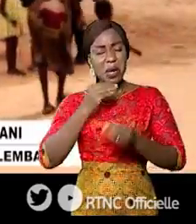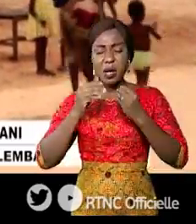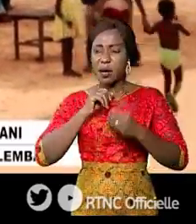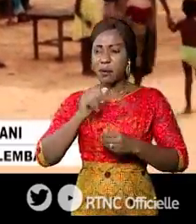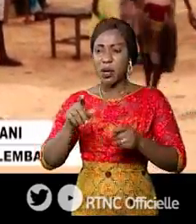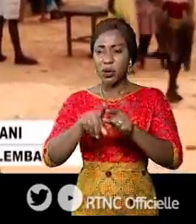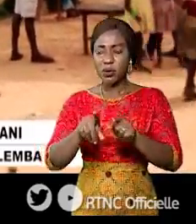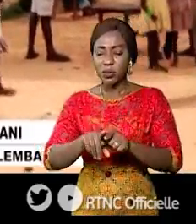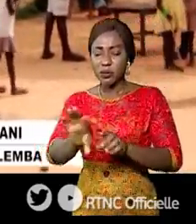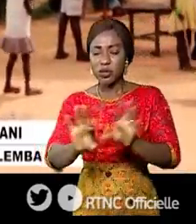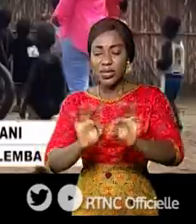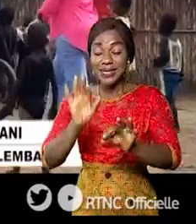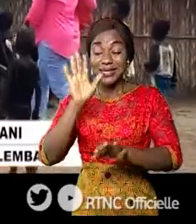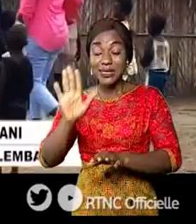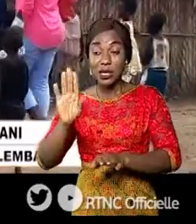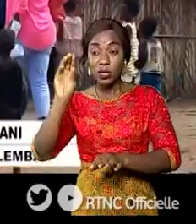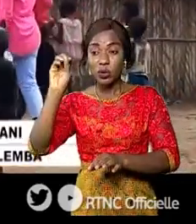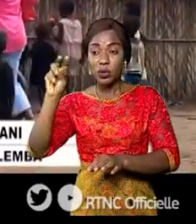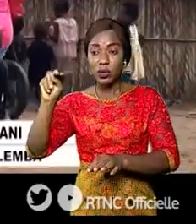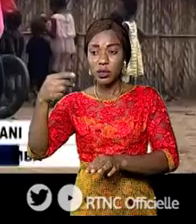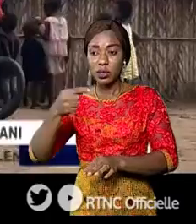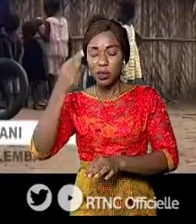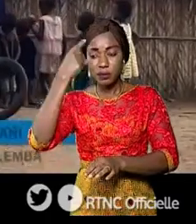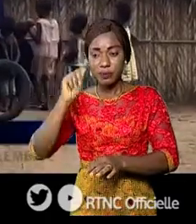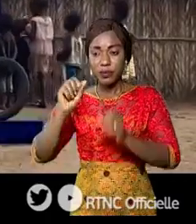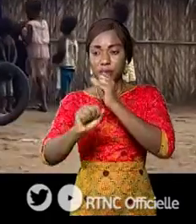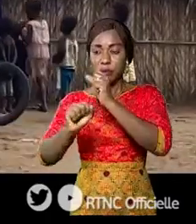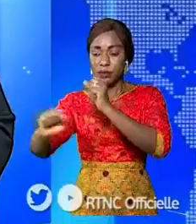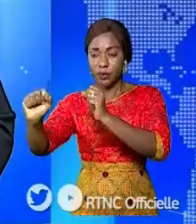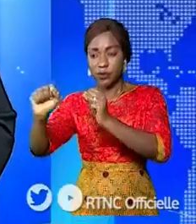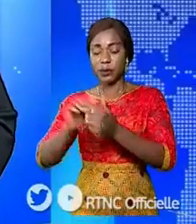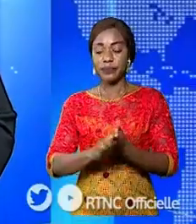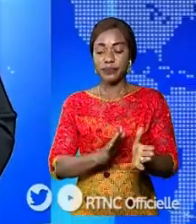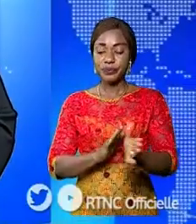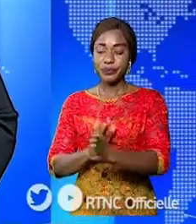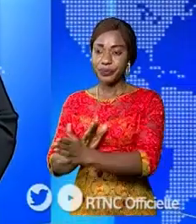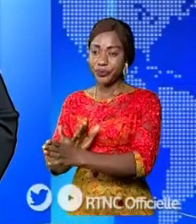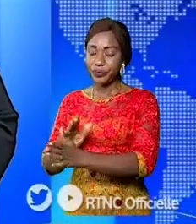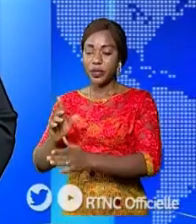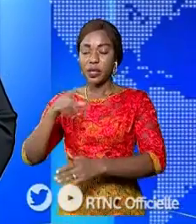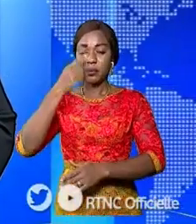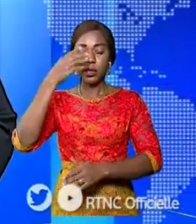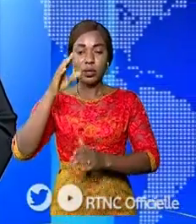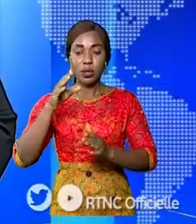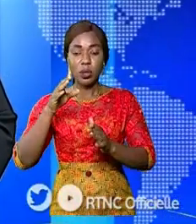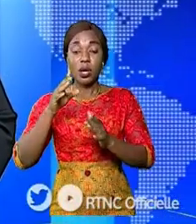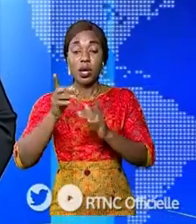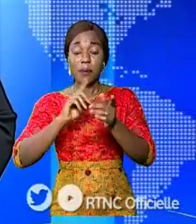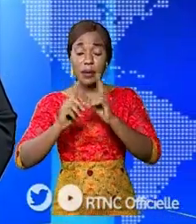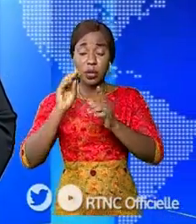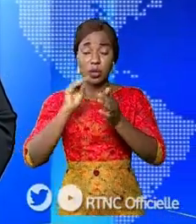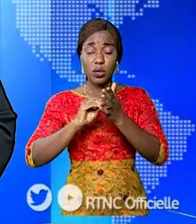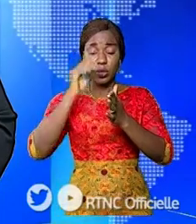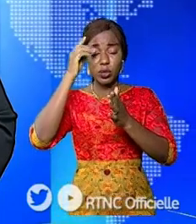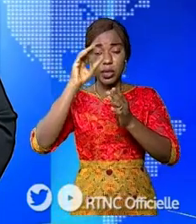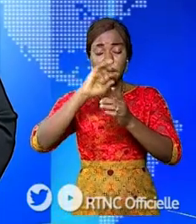par l'UNICEF pour sensibiliser la population à s'approprier de la lutte. Parlons culture avant de clore ce journal avec la